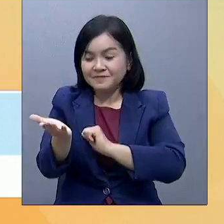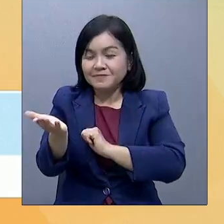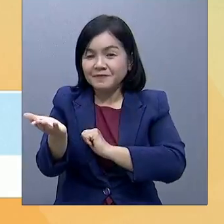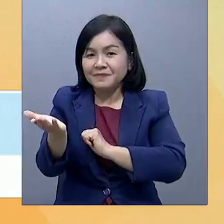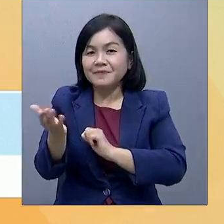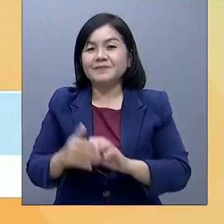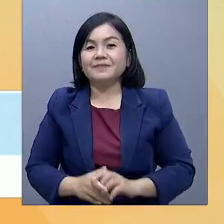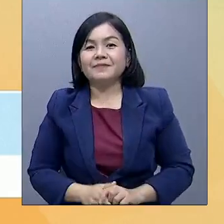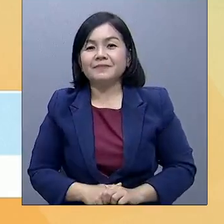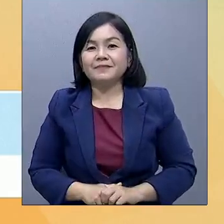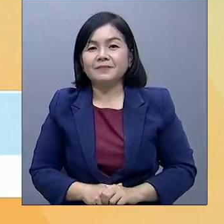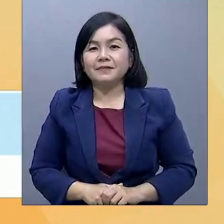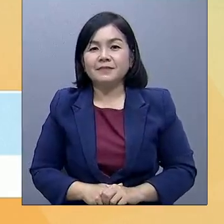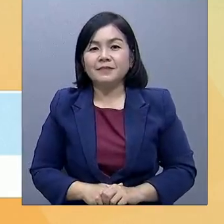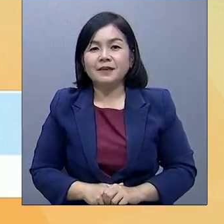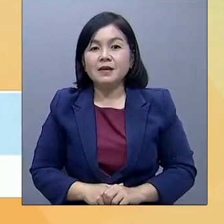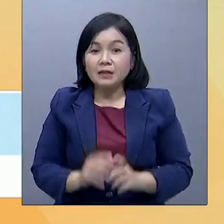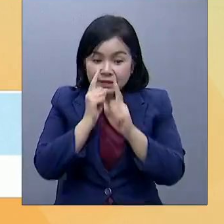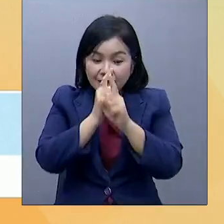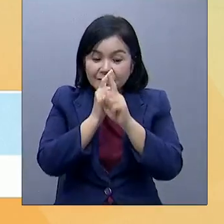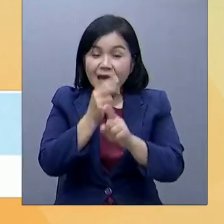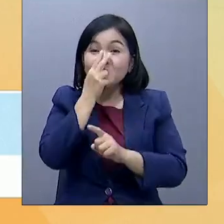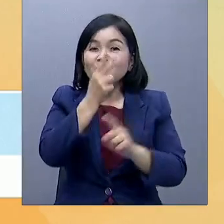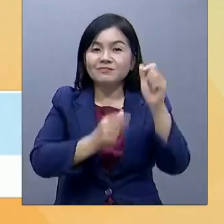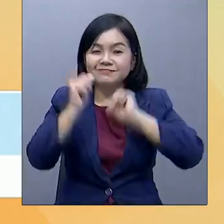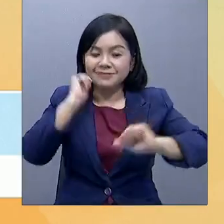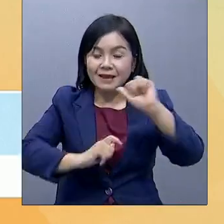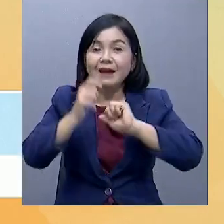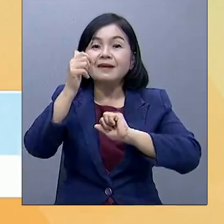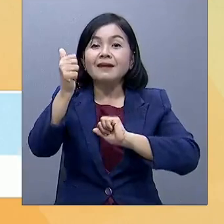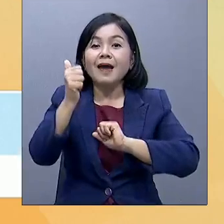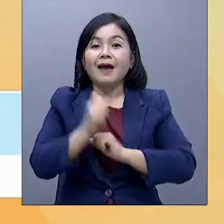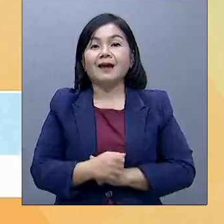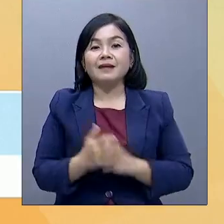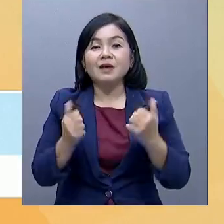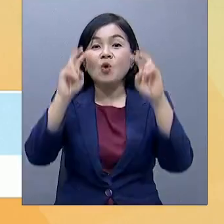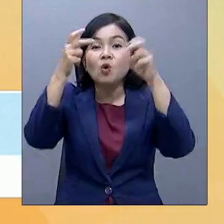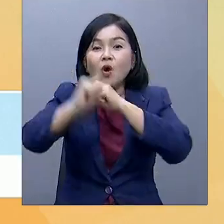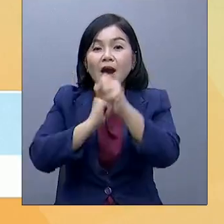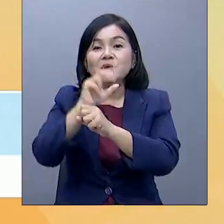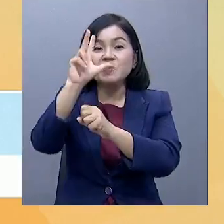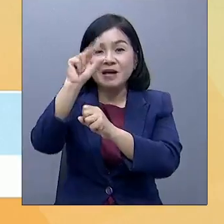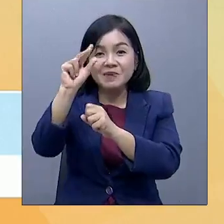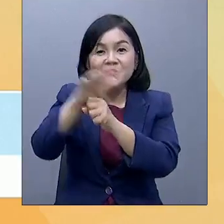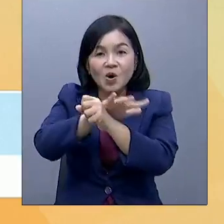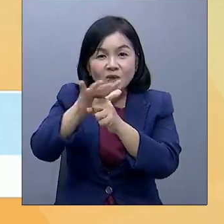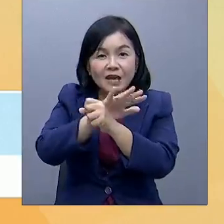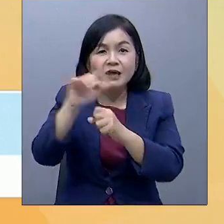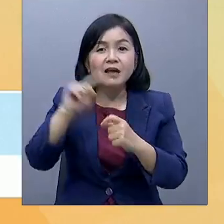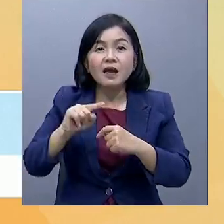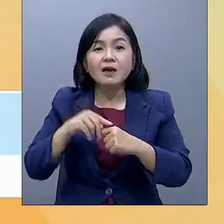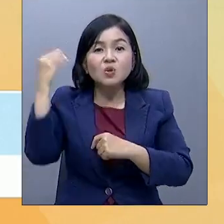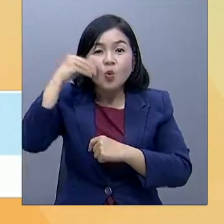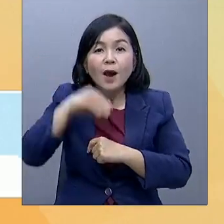ย โอเคสามารถติดตามละครของพวกเราได้นะคะ It's Okay to Be Dirty ค่ะ30กำลังดีนะคะทางทุกวัน